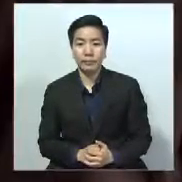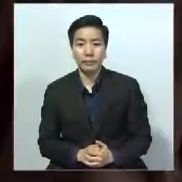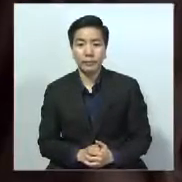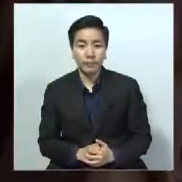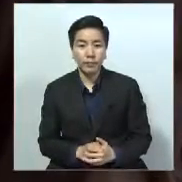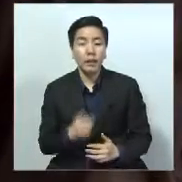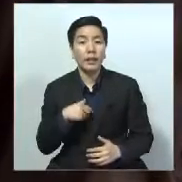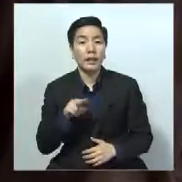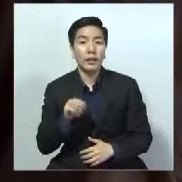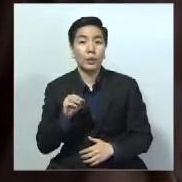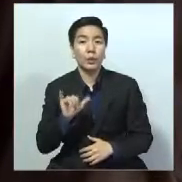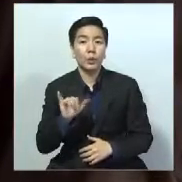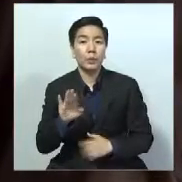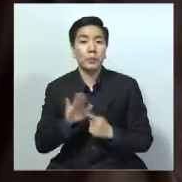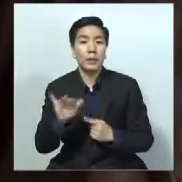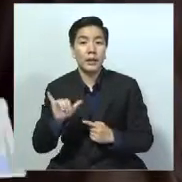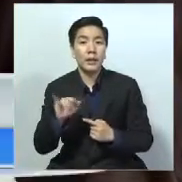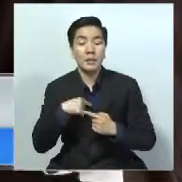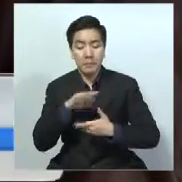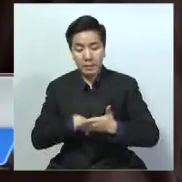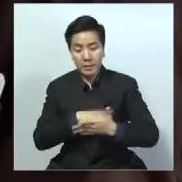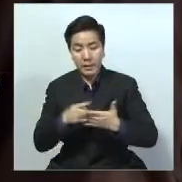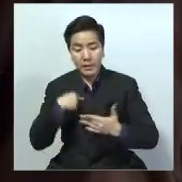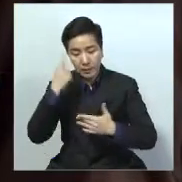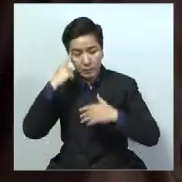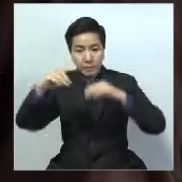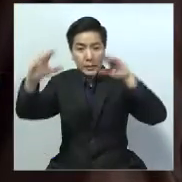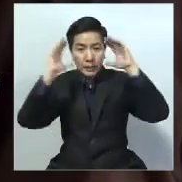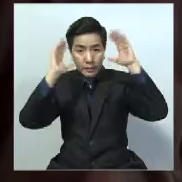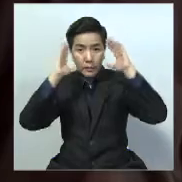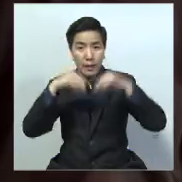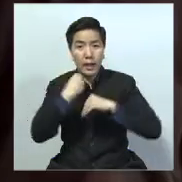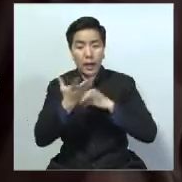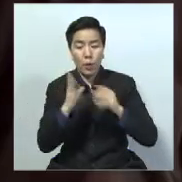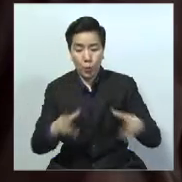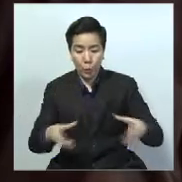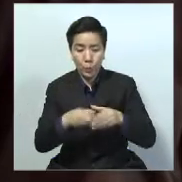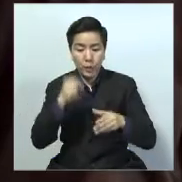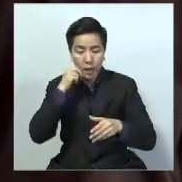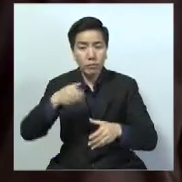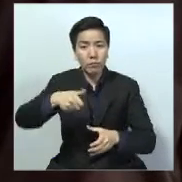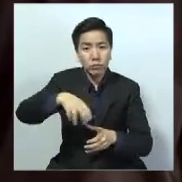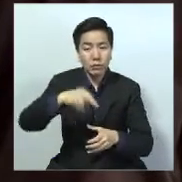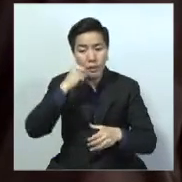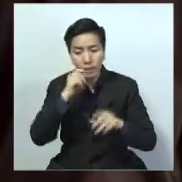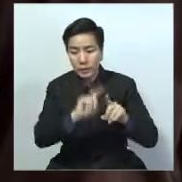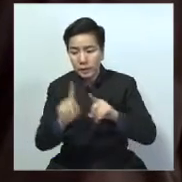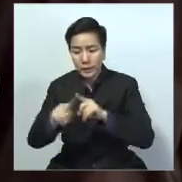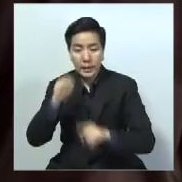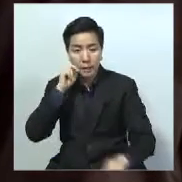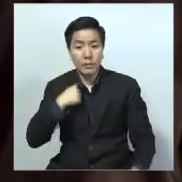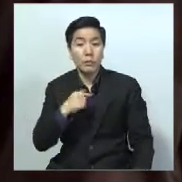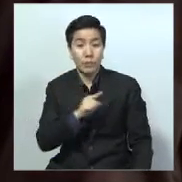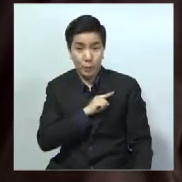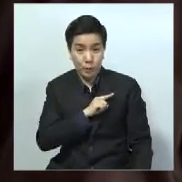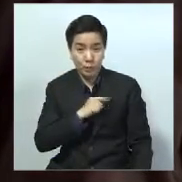เป็นนโยบายที่เกี่ยวกับประชาสัมพันธ์ให้สมาคมกลุ่มผู้ใช้น้ำนะครับทุกอ่างเก็บน้ำที่เรารับผิดชอบนะ